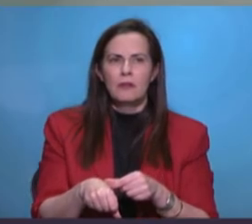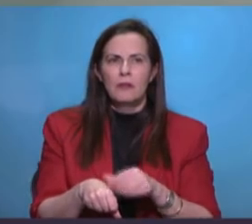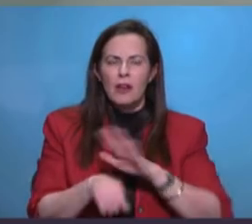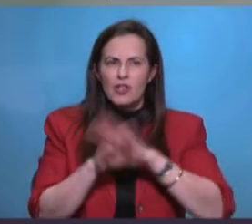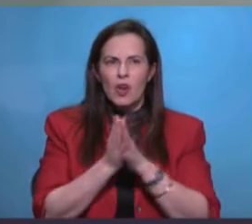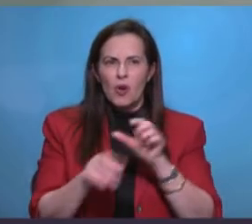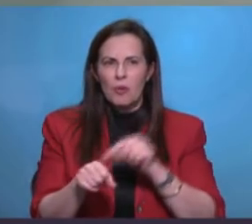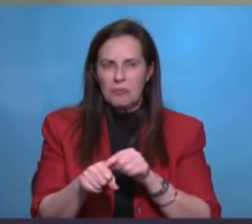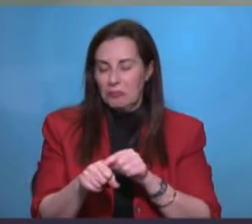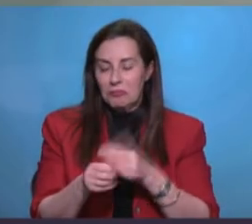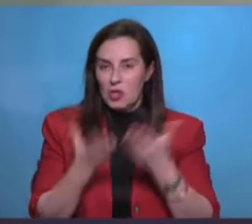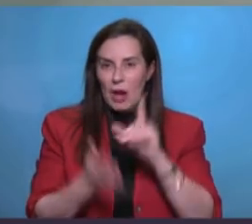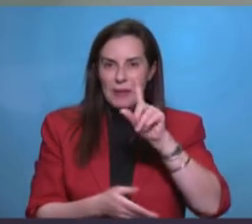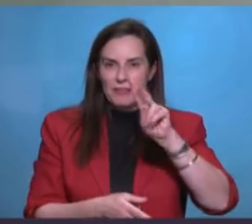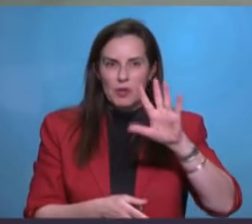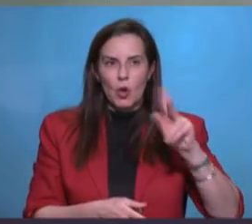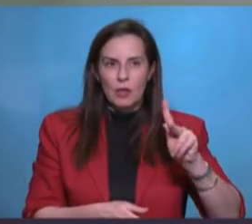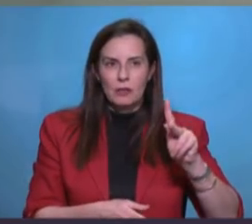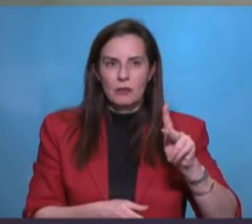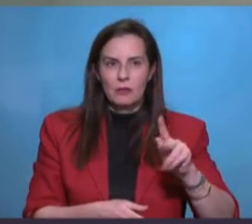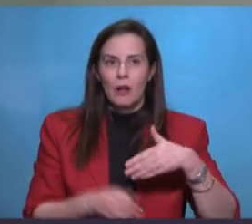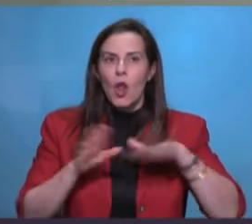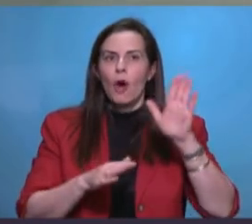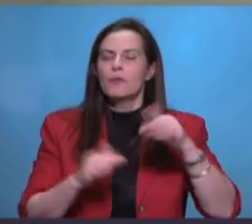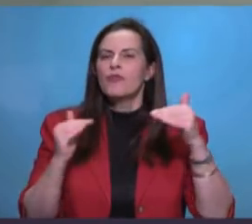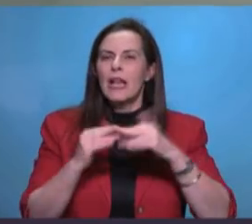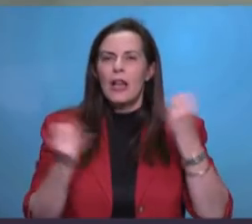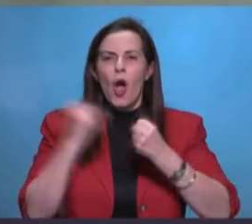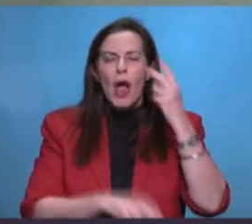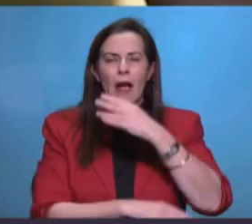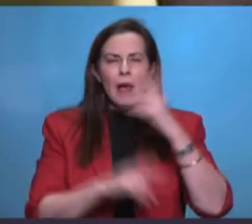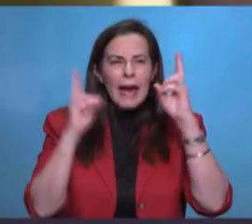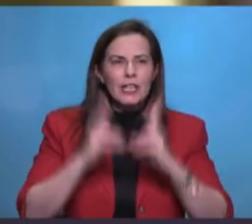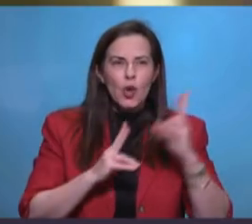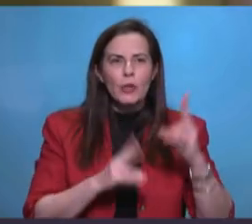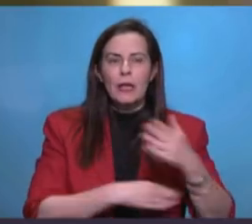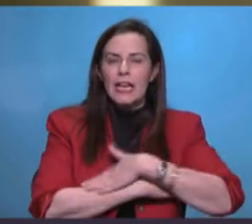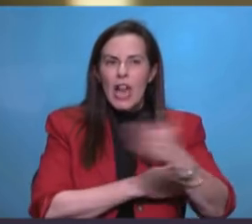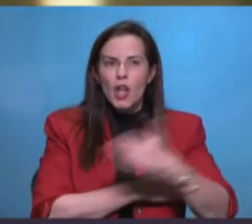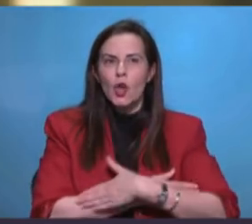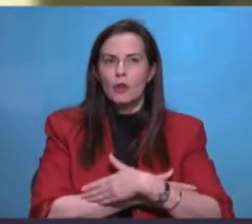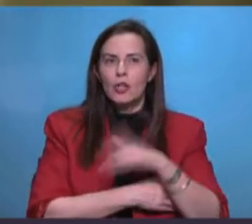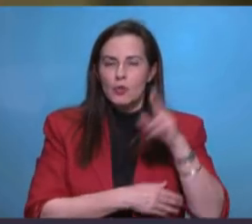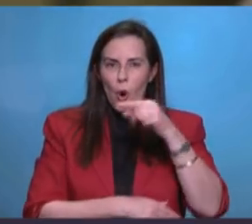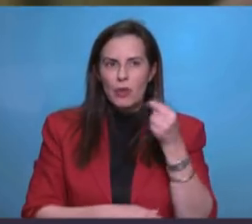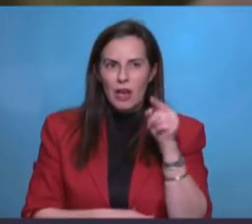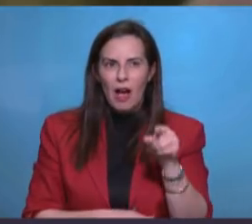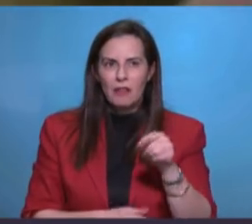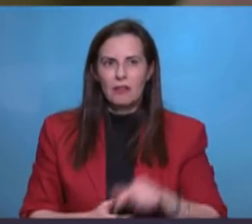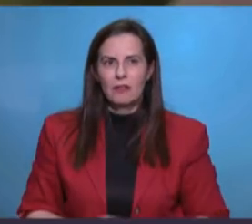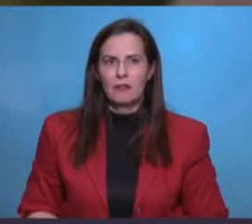125 kilohertz. Goes to like garages and doors and old, really old alarms. The other one is right here.